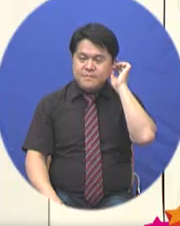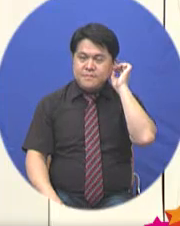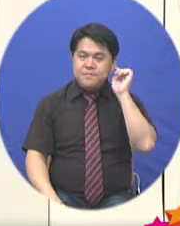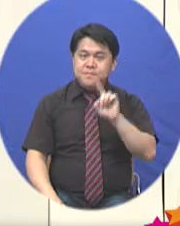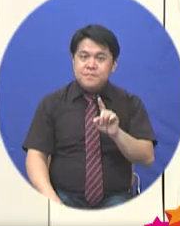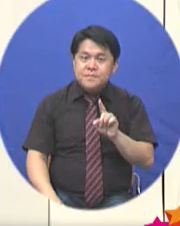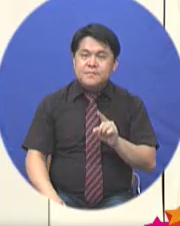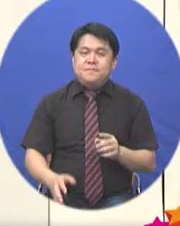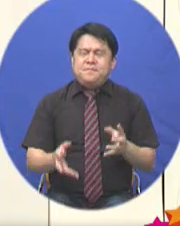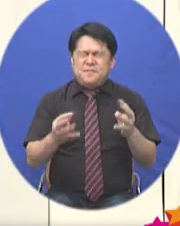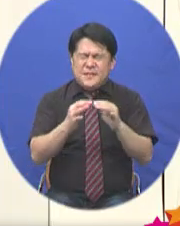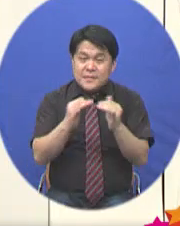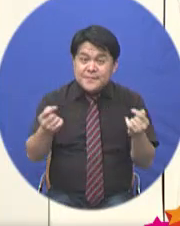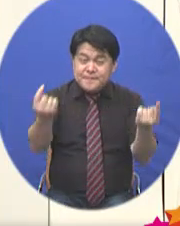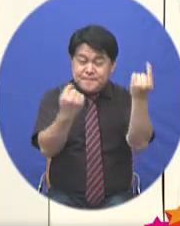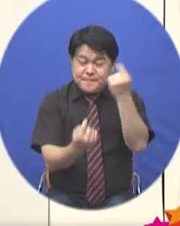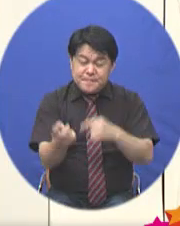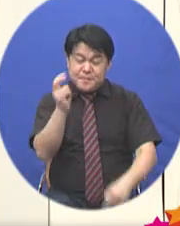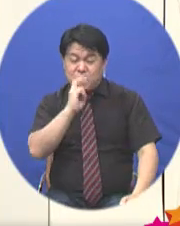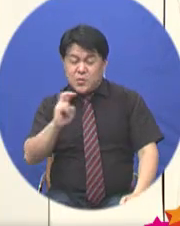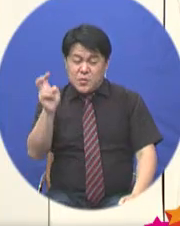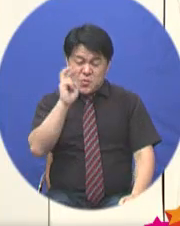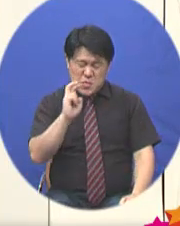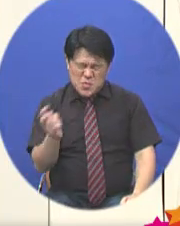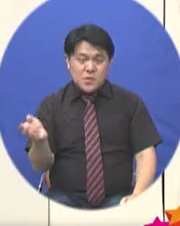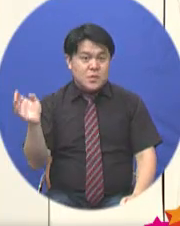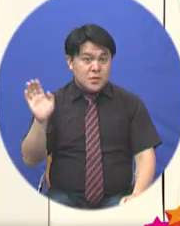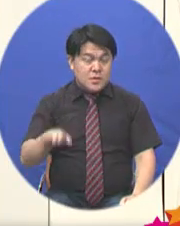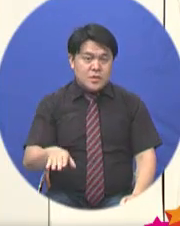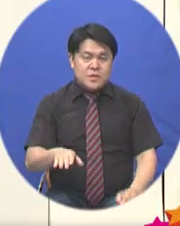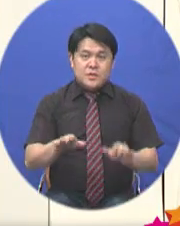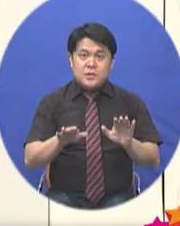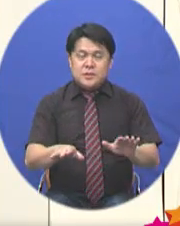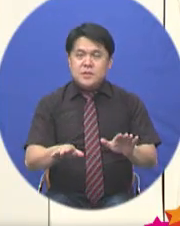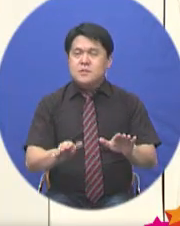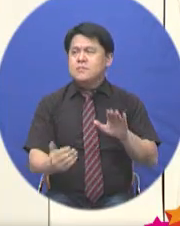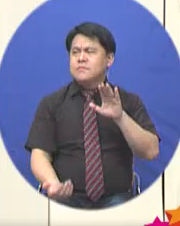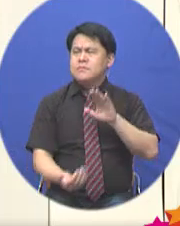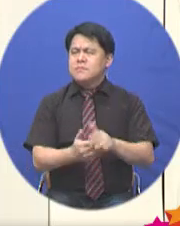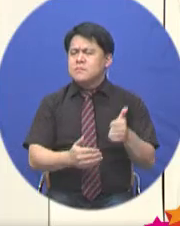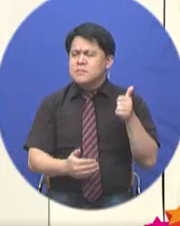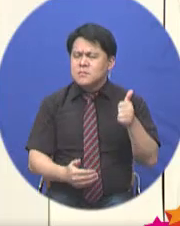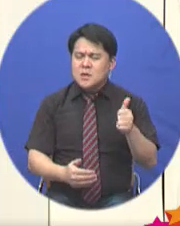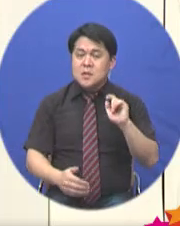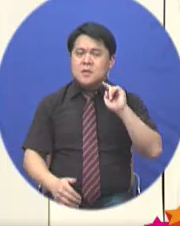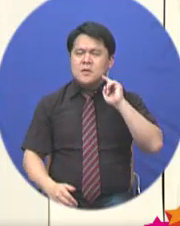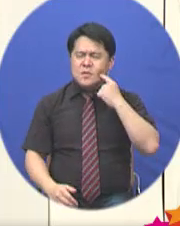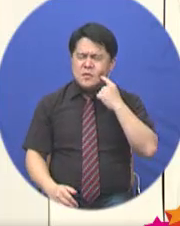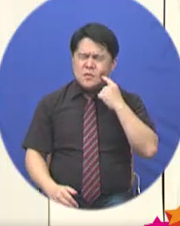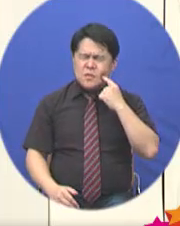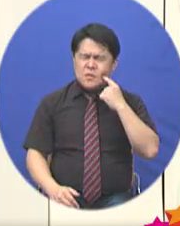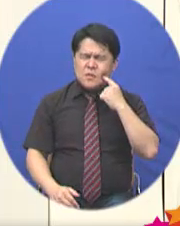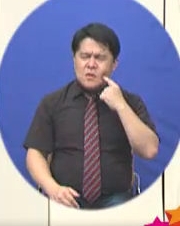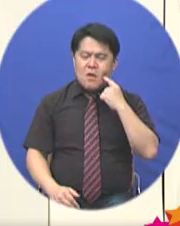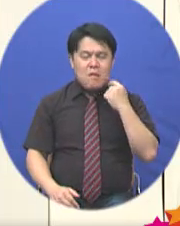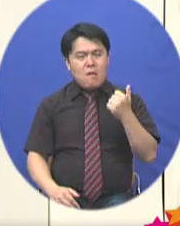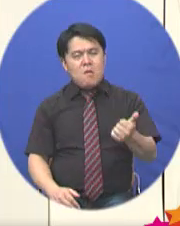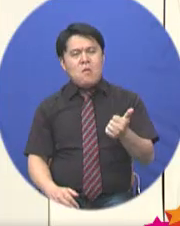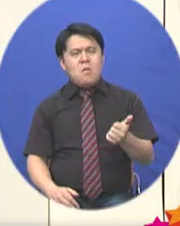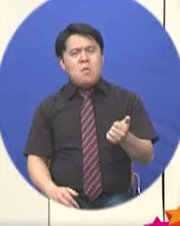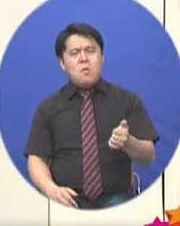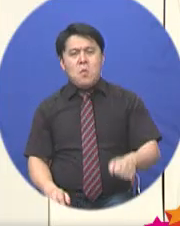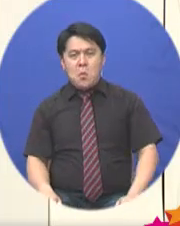많으신 어르신들이 노래를 불렀지만 이렇게 맛깔스럽게 이쁘게 부르신 어르신이 드물어요. 네.